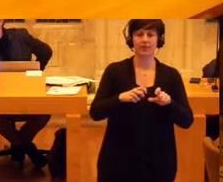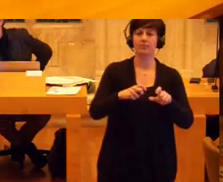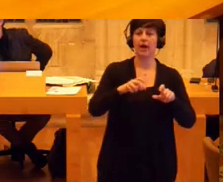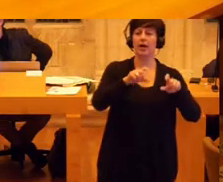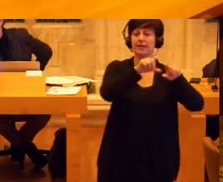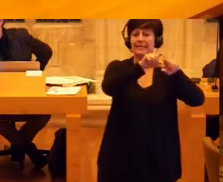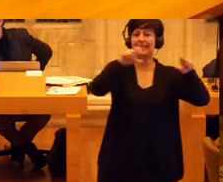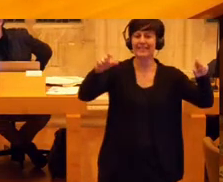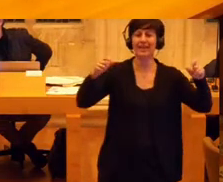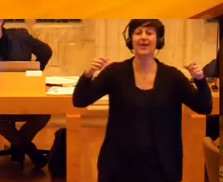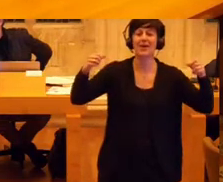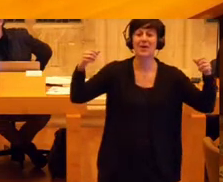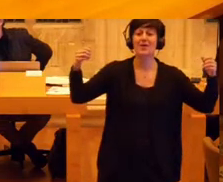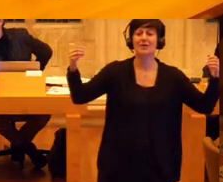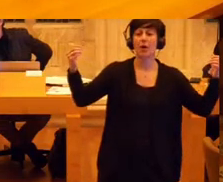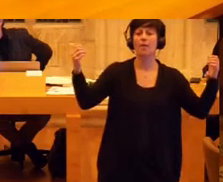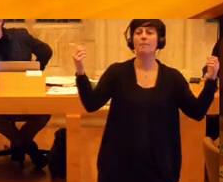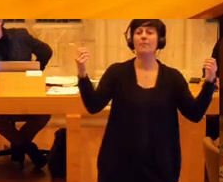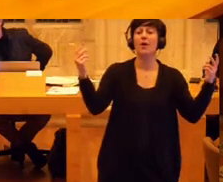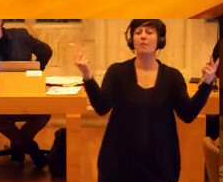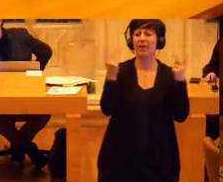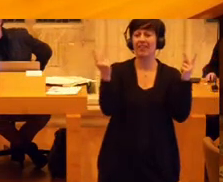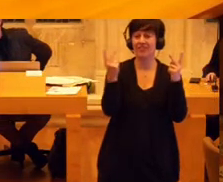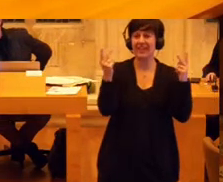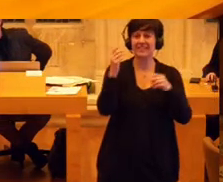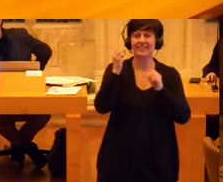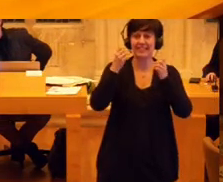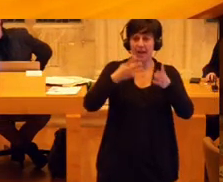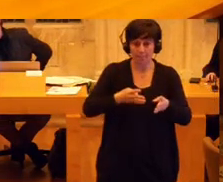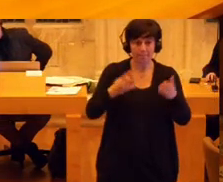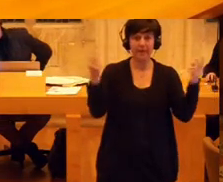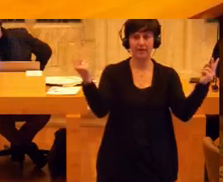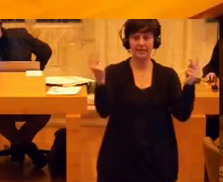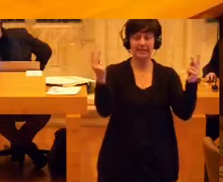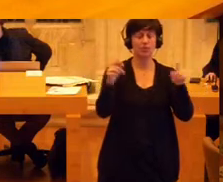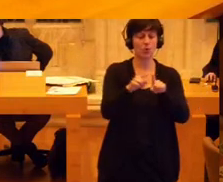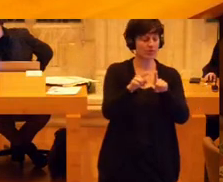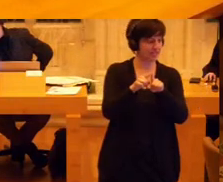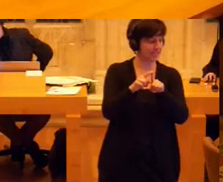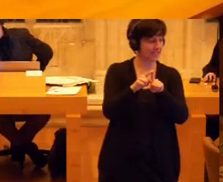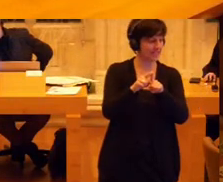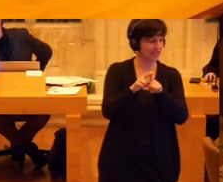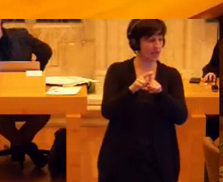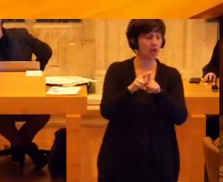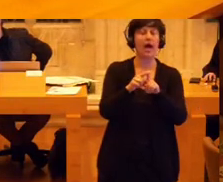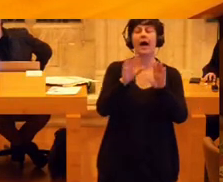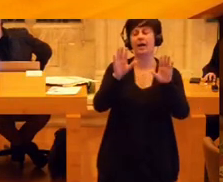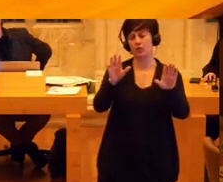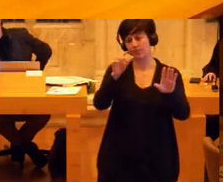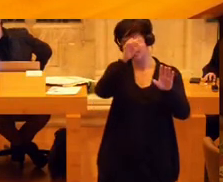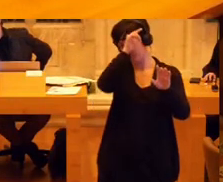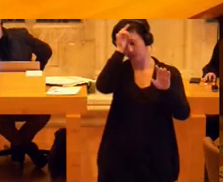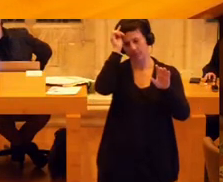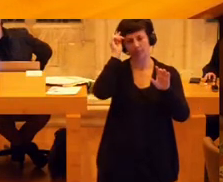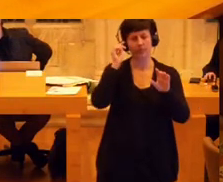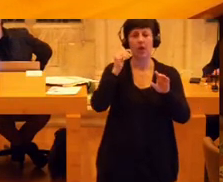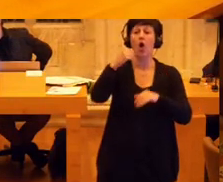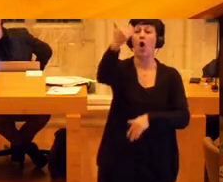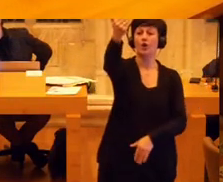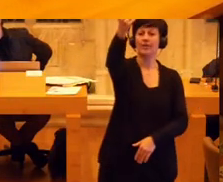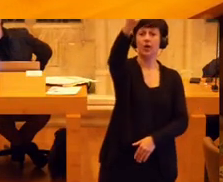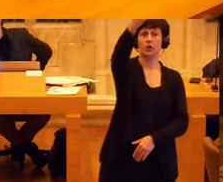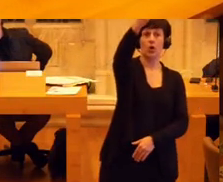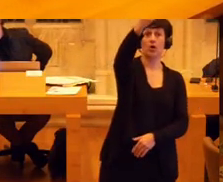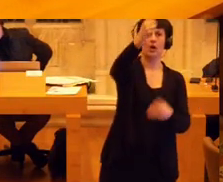Et puis on a une monodirectionnelle. Et on poursuit ensuite avec un principe de monodirectionnelle alors qui est différente en sens descendant et en